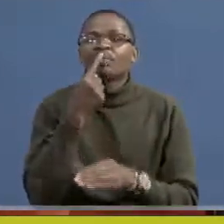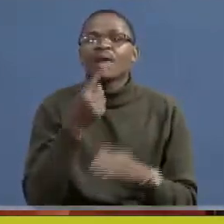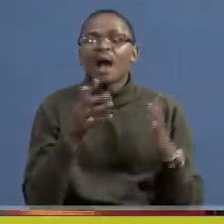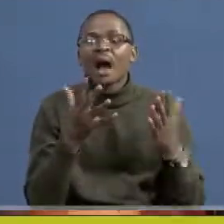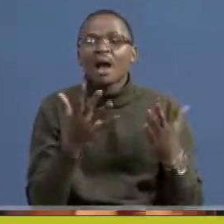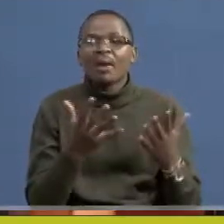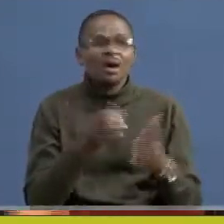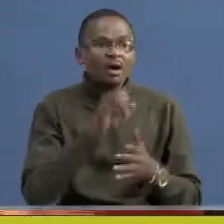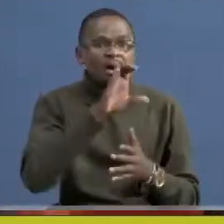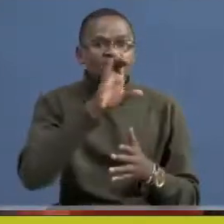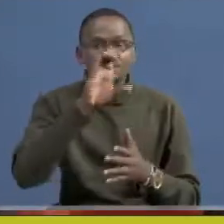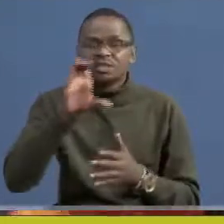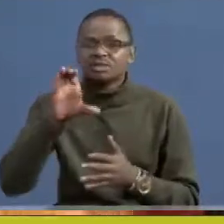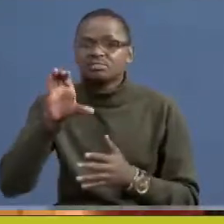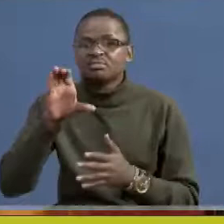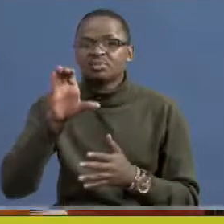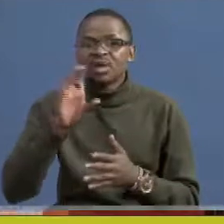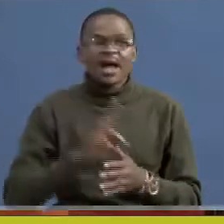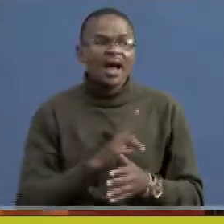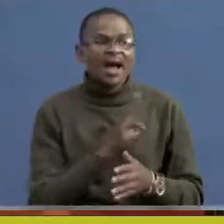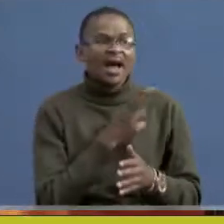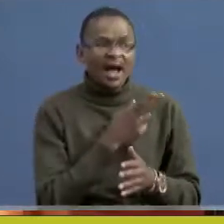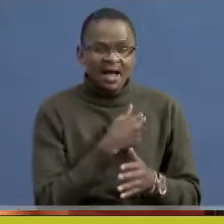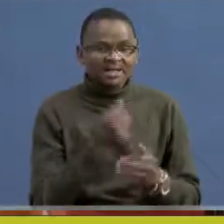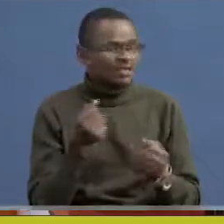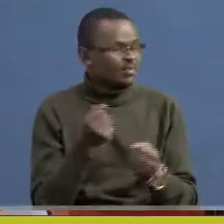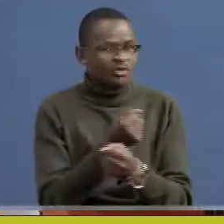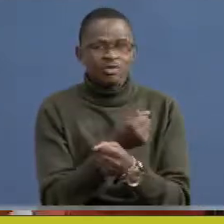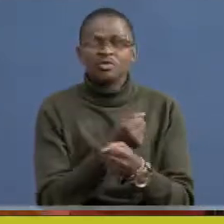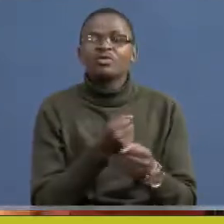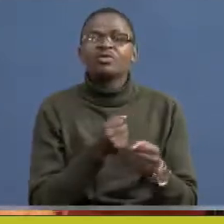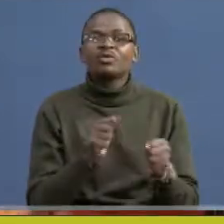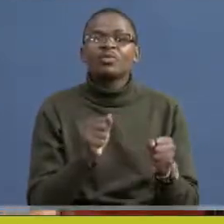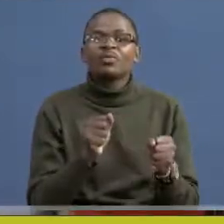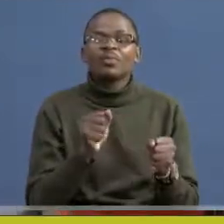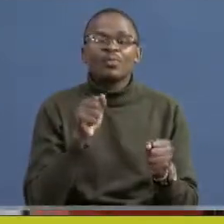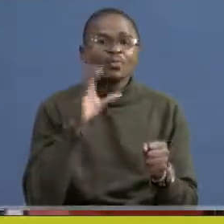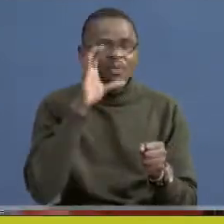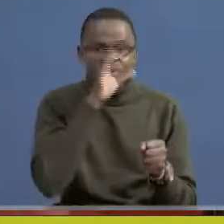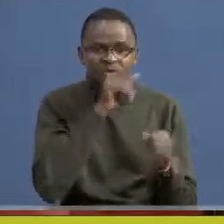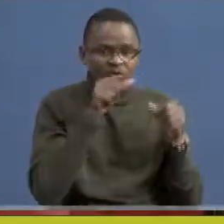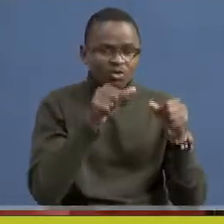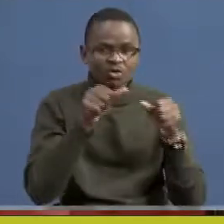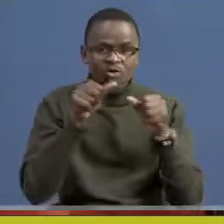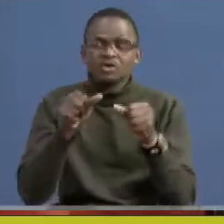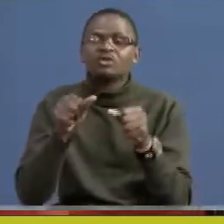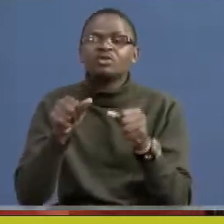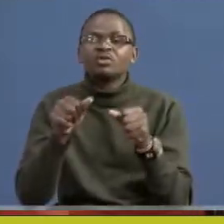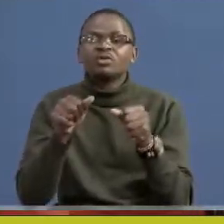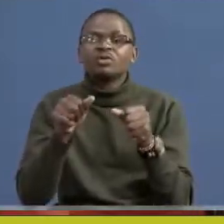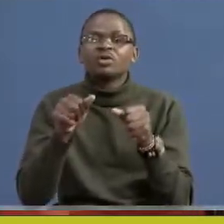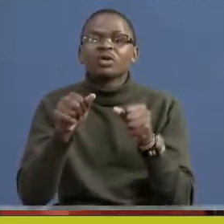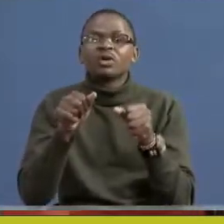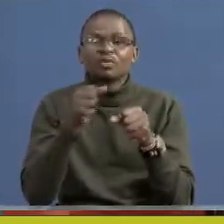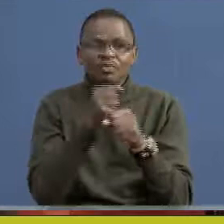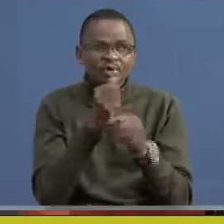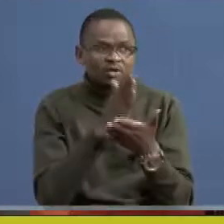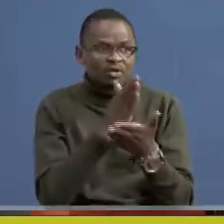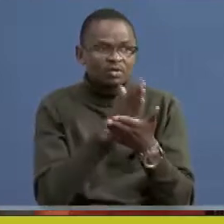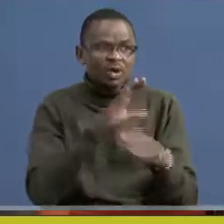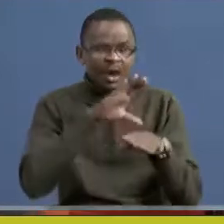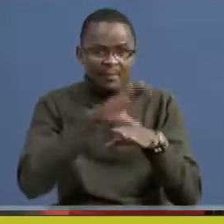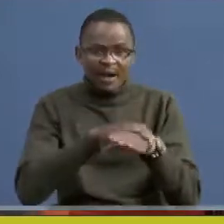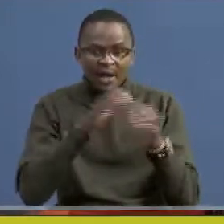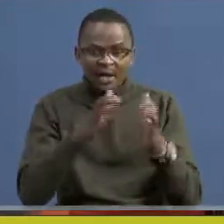mambo ya ICC na nini. Sisi hatuwezi kosa kuendelea na mwelekeo ya kuhakikisha mkulima